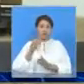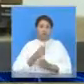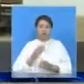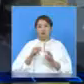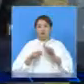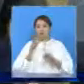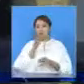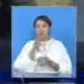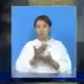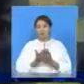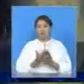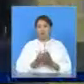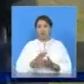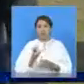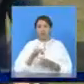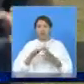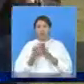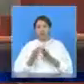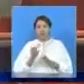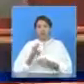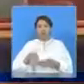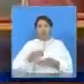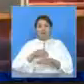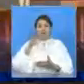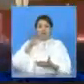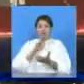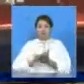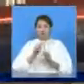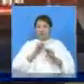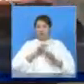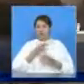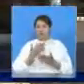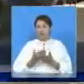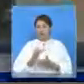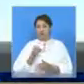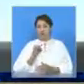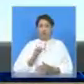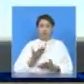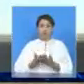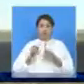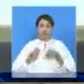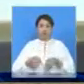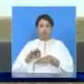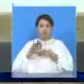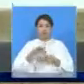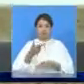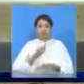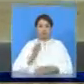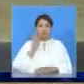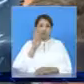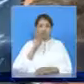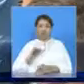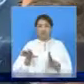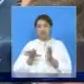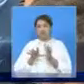вовремя. В ходе продолжительной поездки в село Казанка аким района ознакомил с работой по подведению инфраструктуры. Сюда будут подведены газ, питьевая вода,